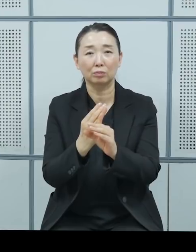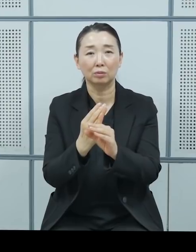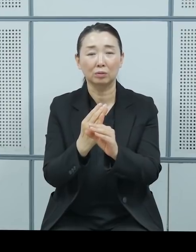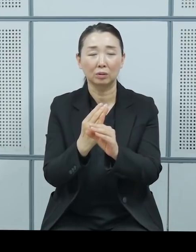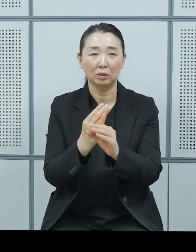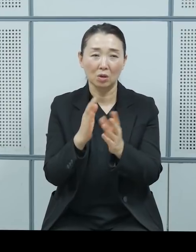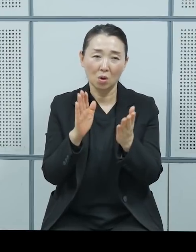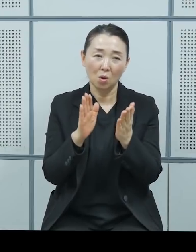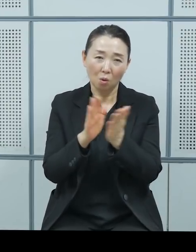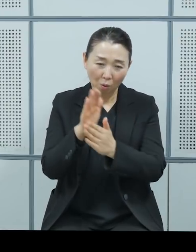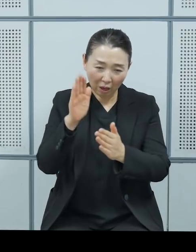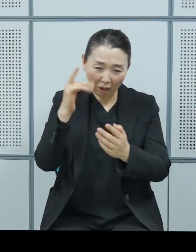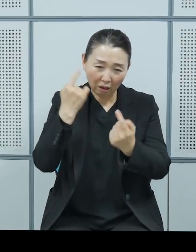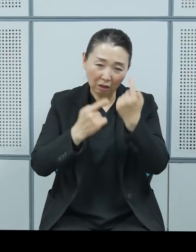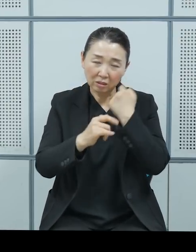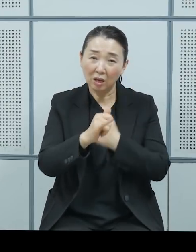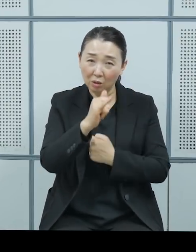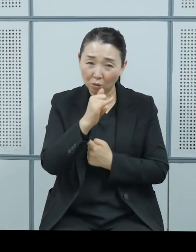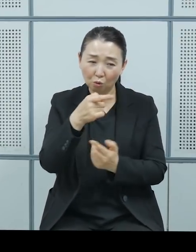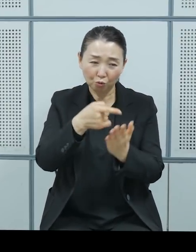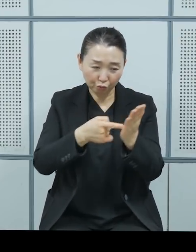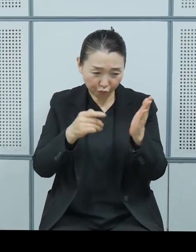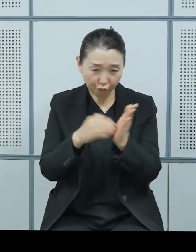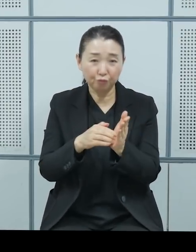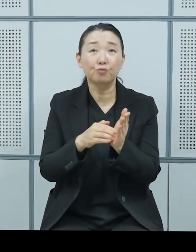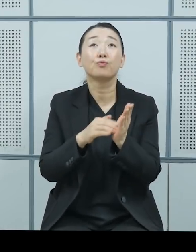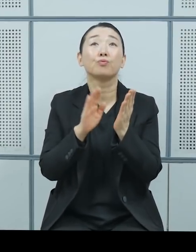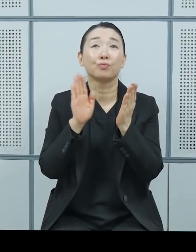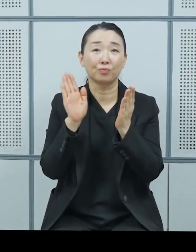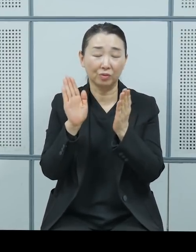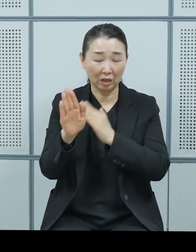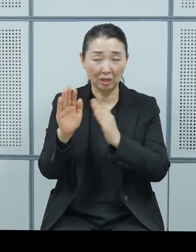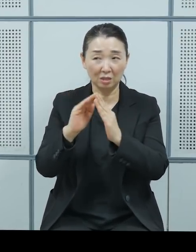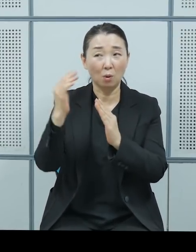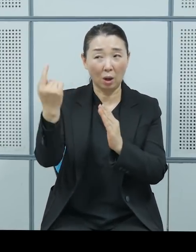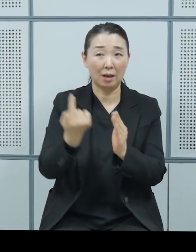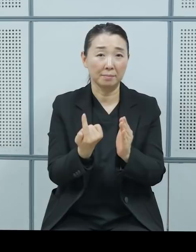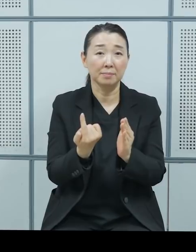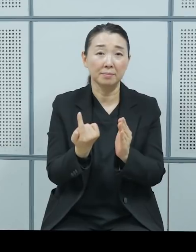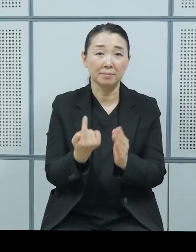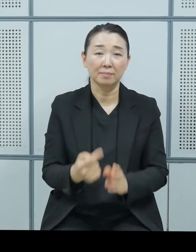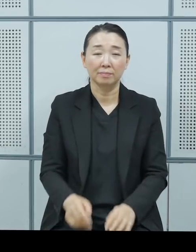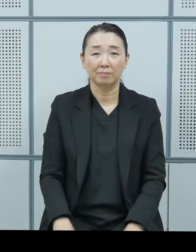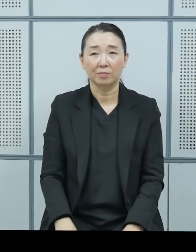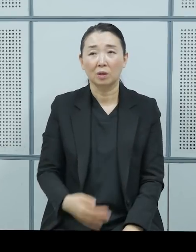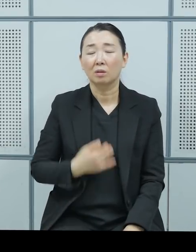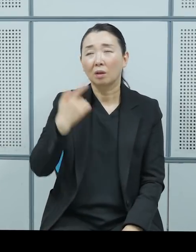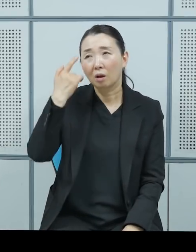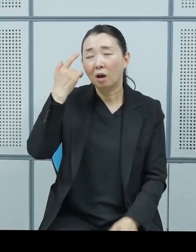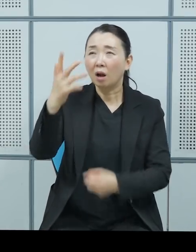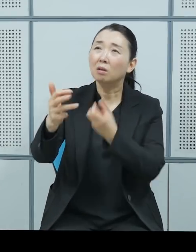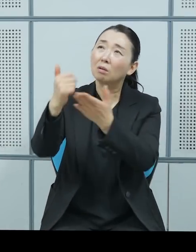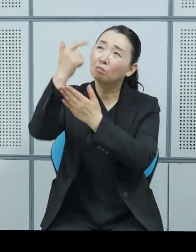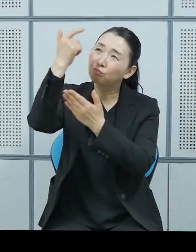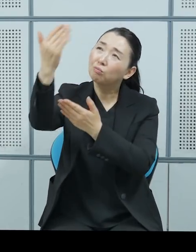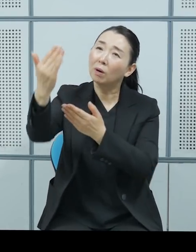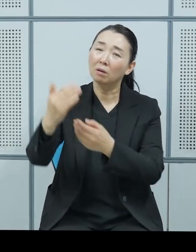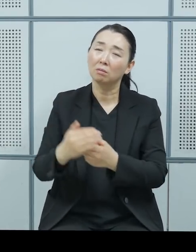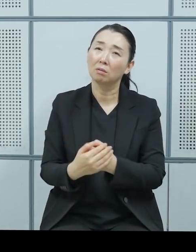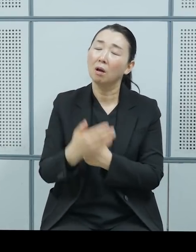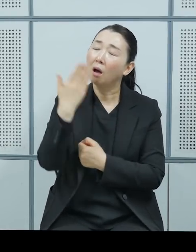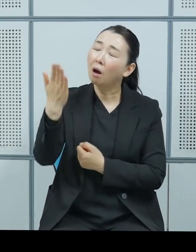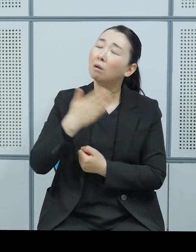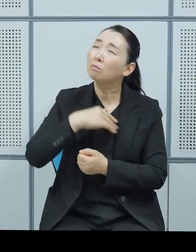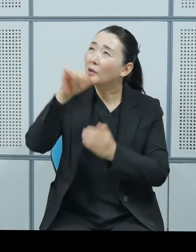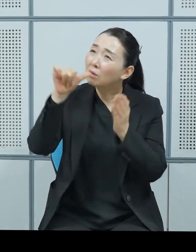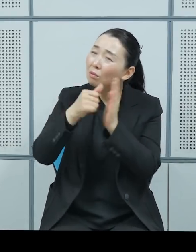화상을 입고 수술하고 수술 마치고 네. 난 날 네. 집에 돌아오는데 제가 이런 질문을 했어요. 하나님, 네. 내